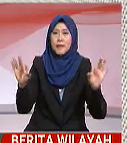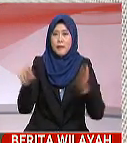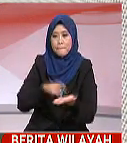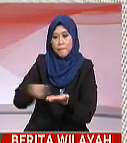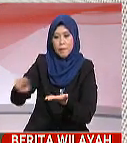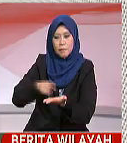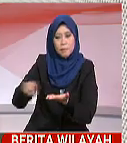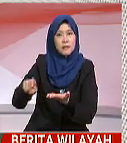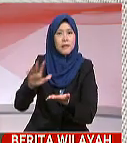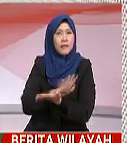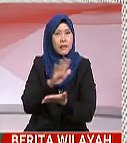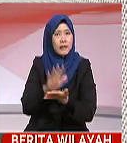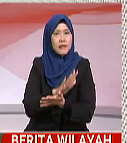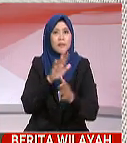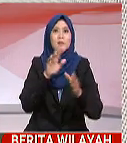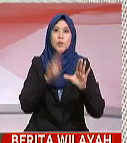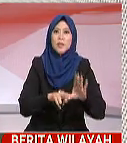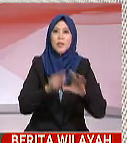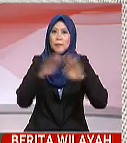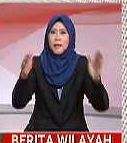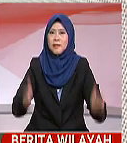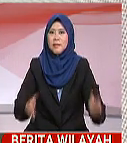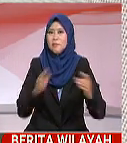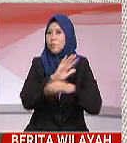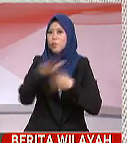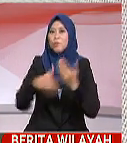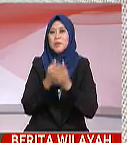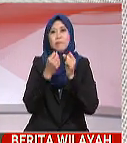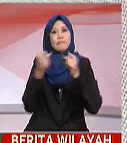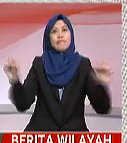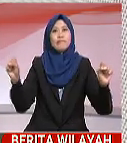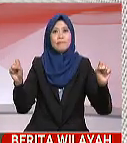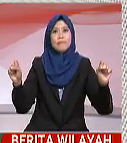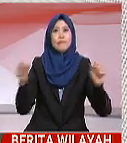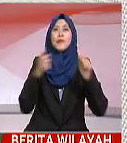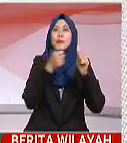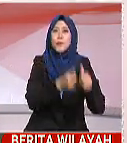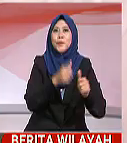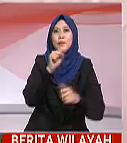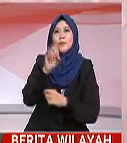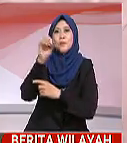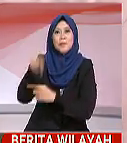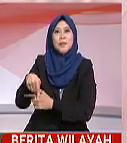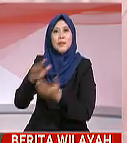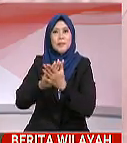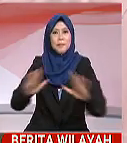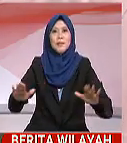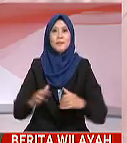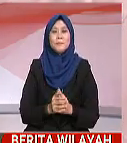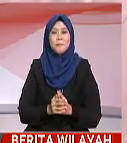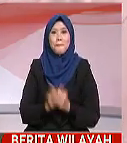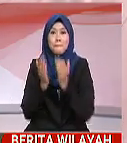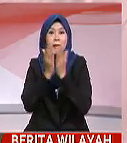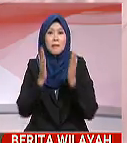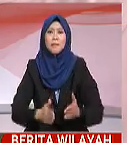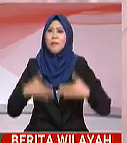printer, kertas, kerusi dan meja. Semuanya kami sediakan dengan SOP yang selamat. Para pelajar turut